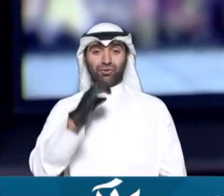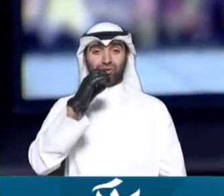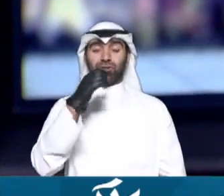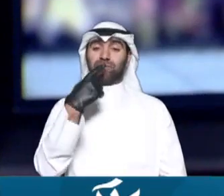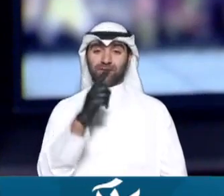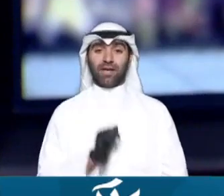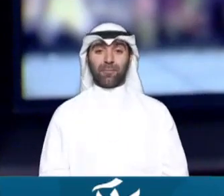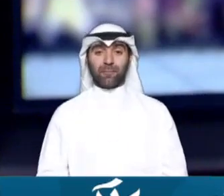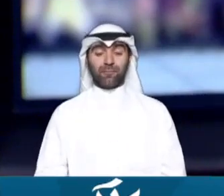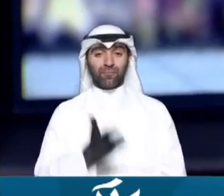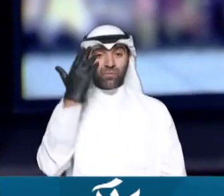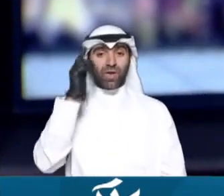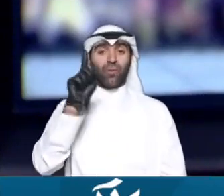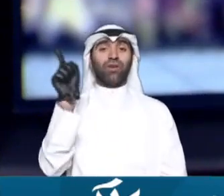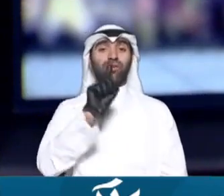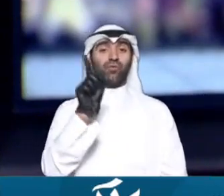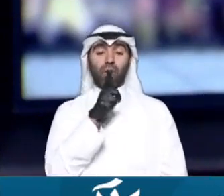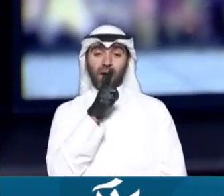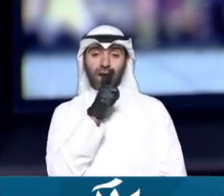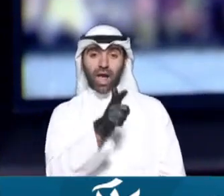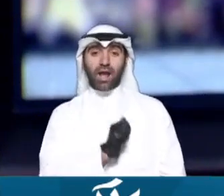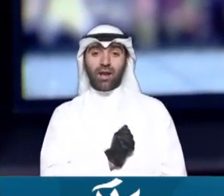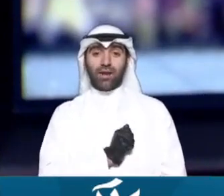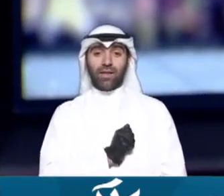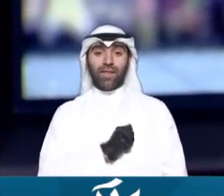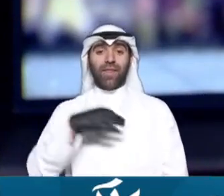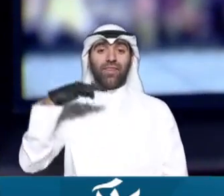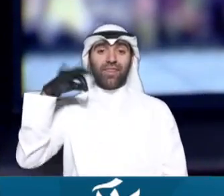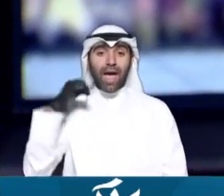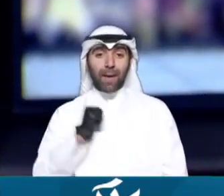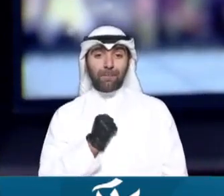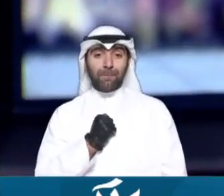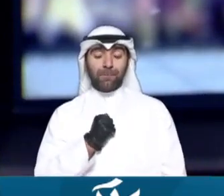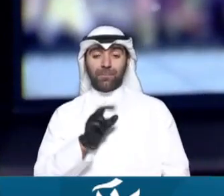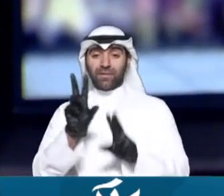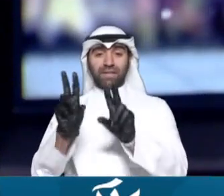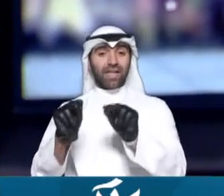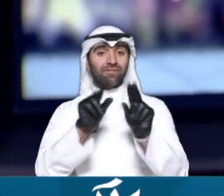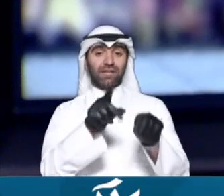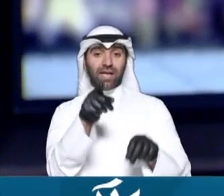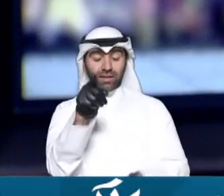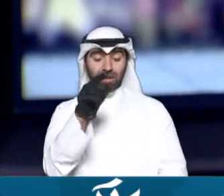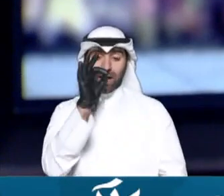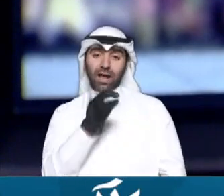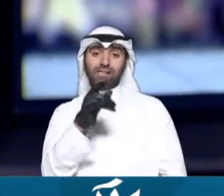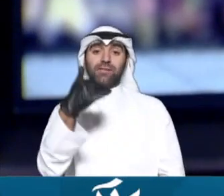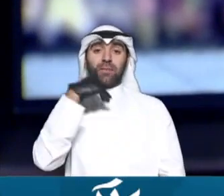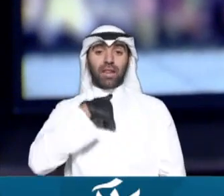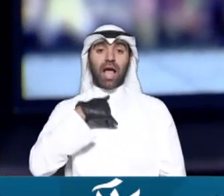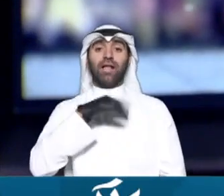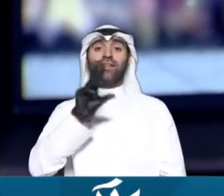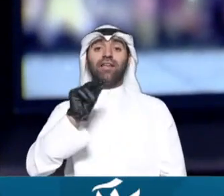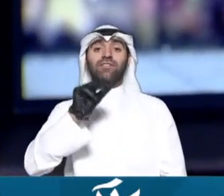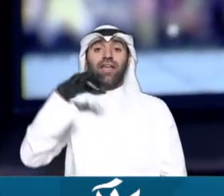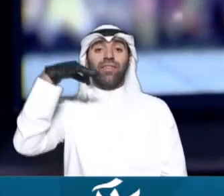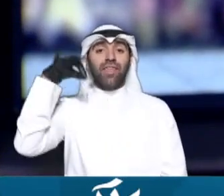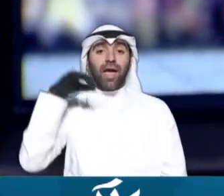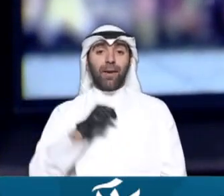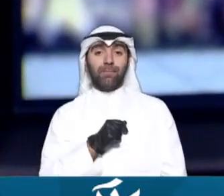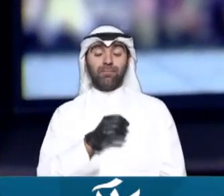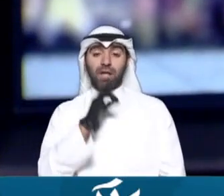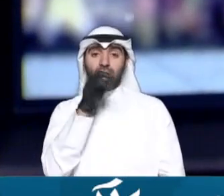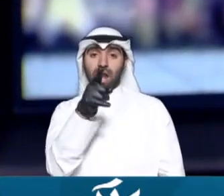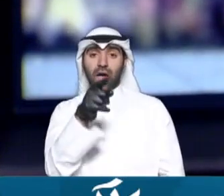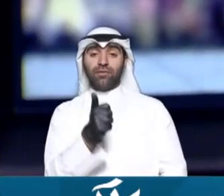الذهب. نعم. والفضة. نعم. فأنت كن ذهب في. نعم. معدنك. نعم. مد إيدك، ساعد الآخرين.